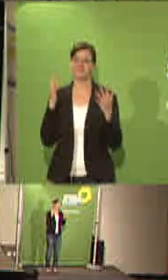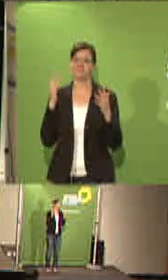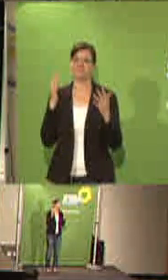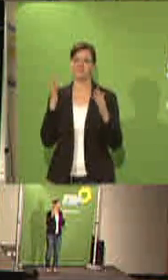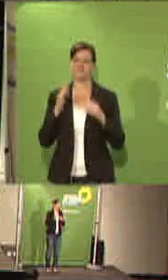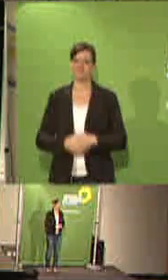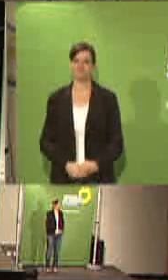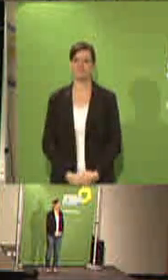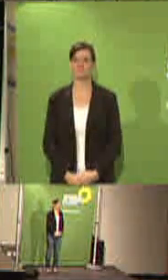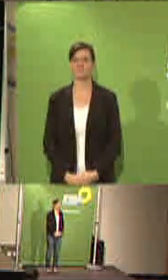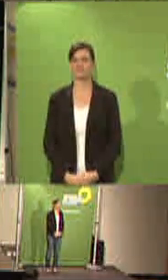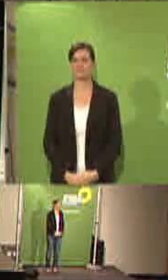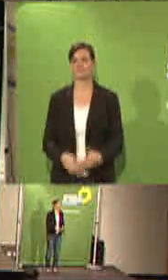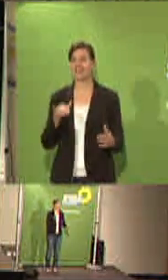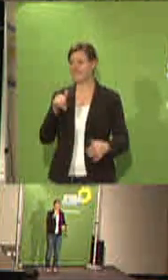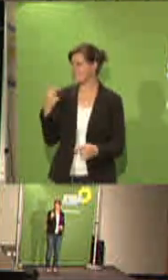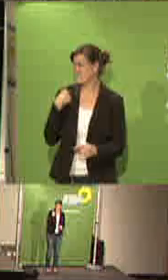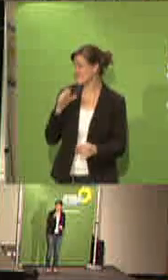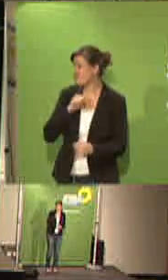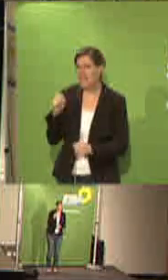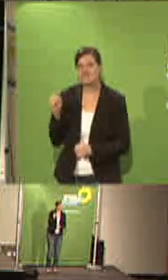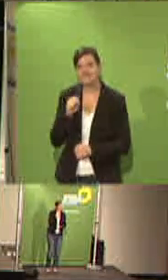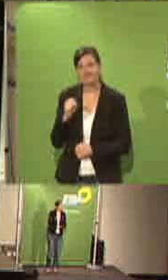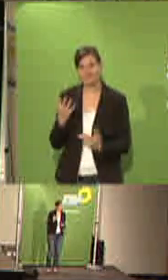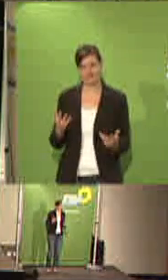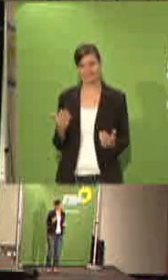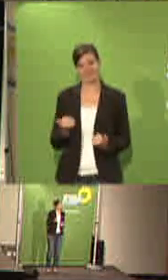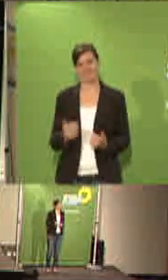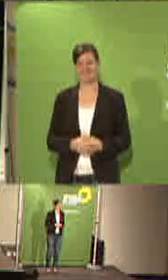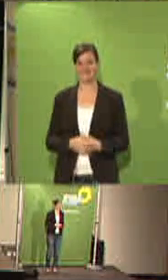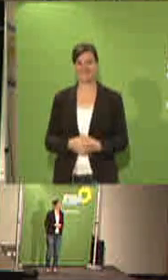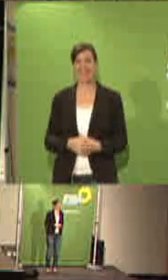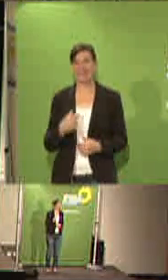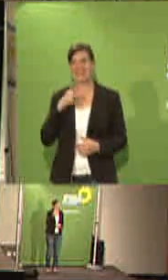Ja, Jelis, das ging jetzt schneller, als wir gedacht haben.